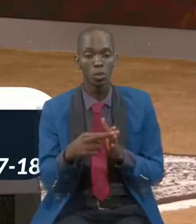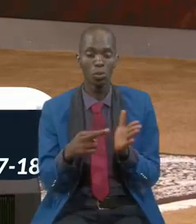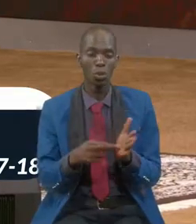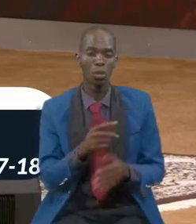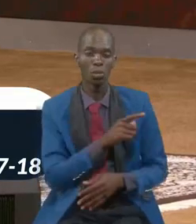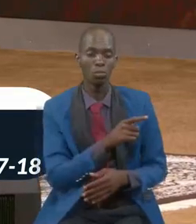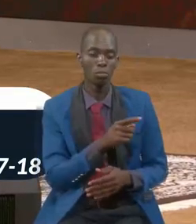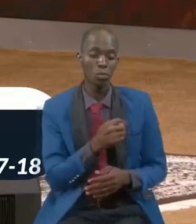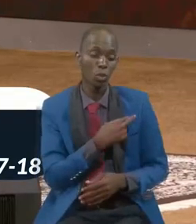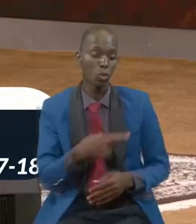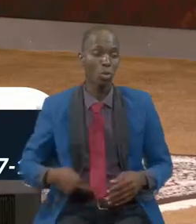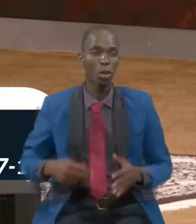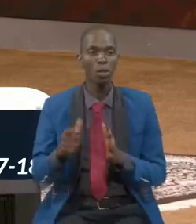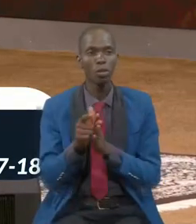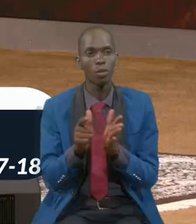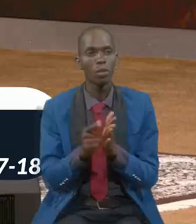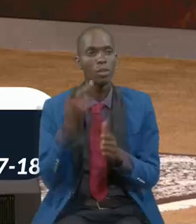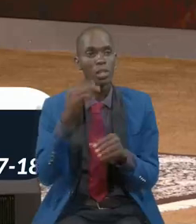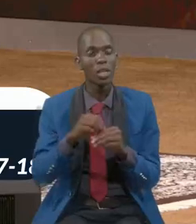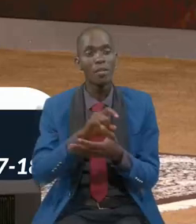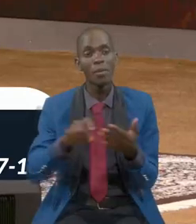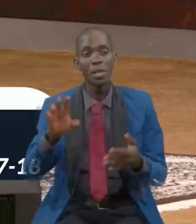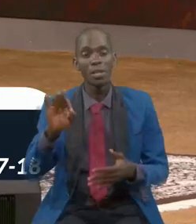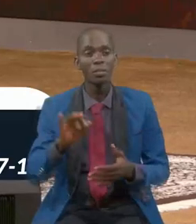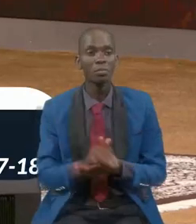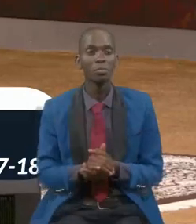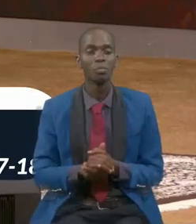la loi royale. Verset 9.